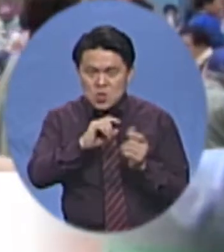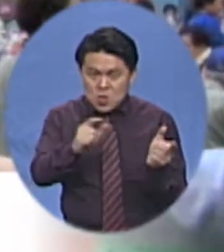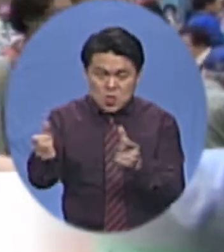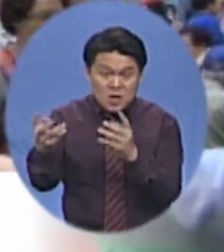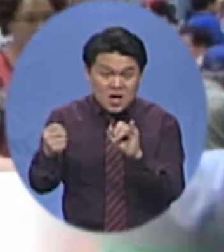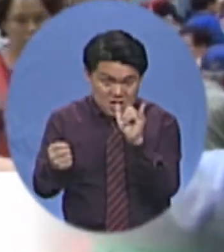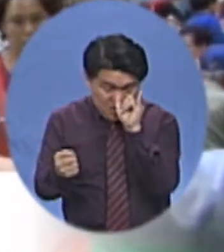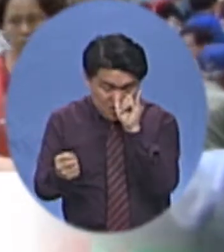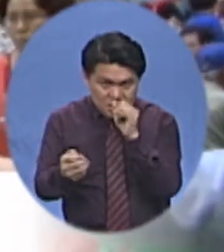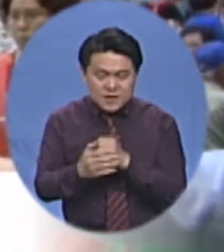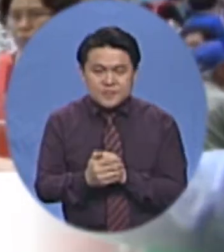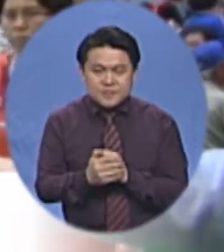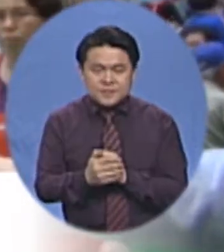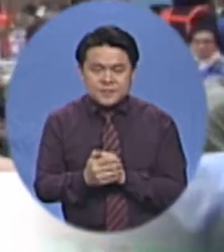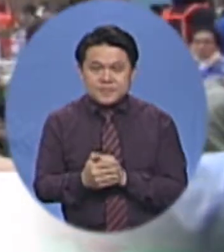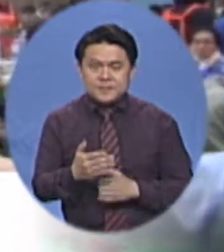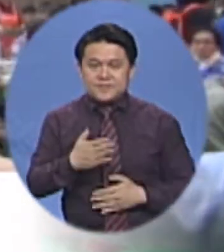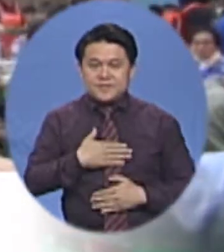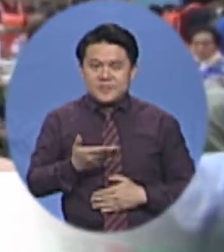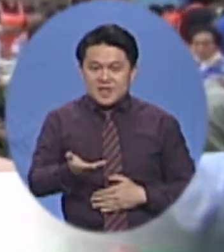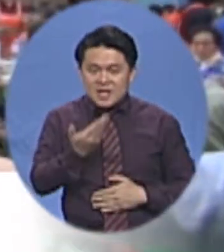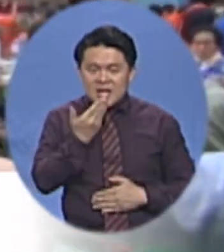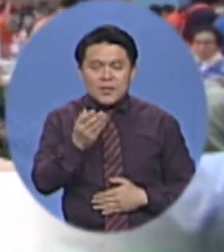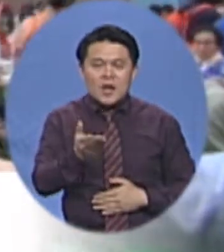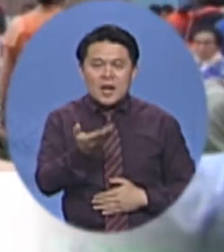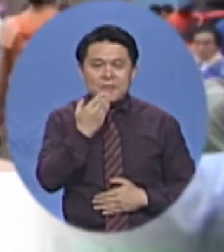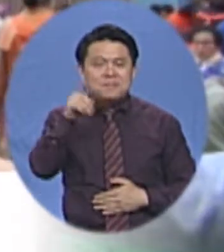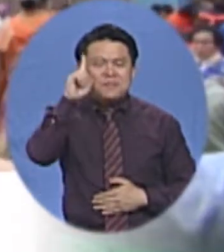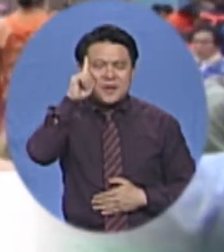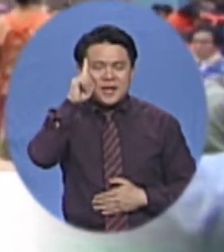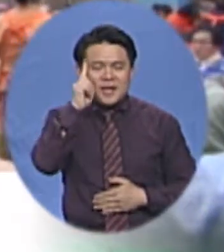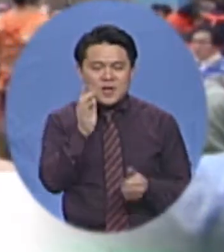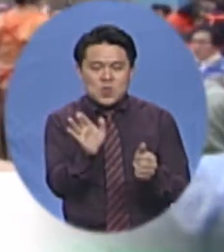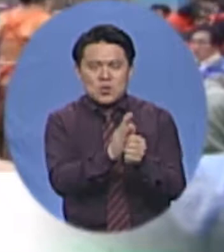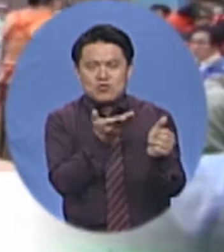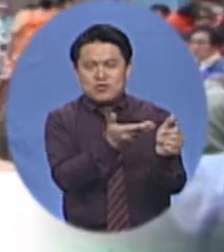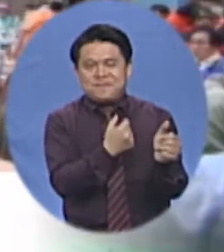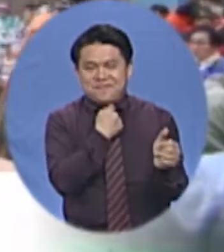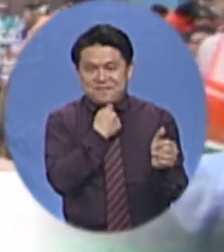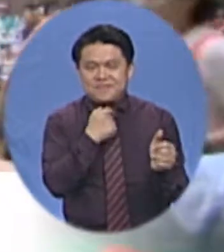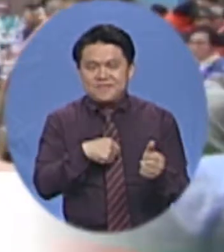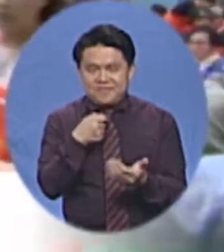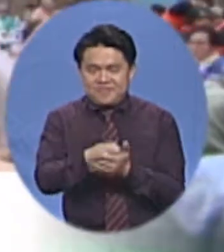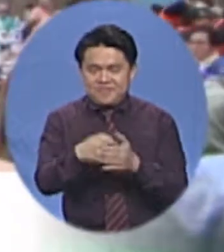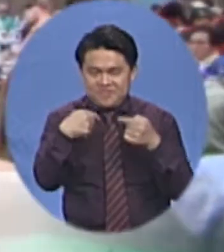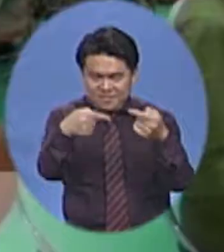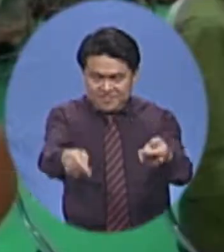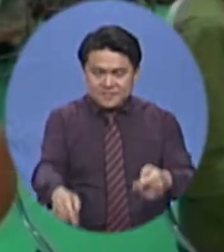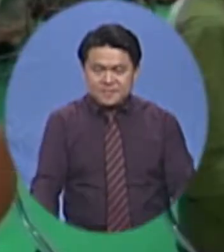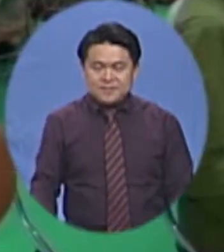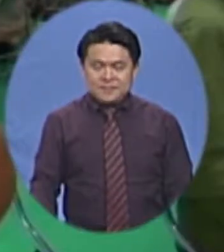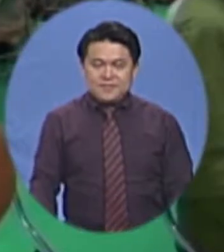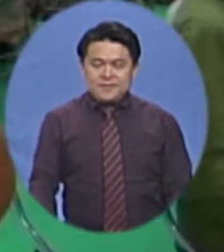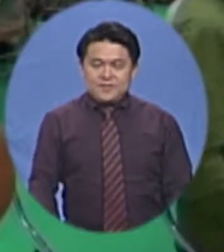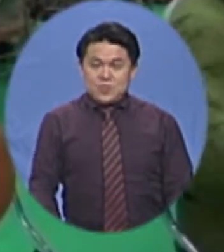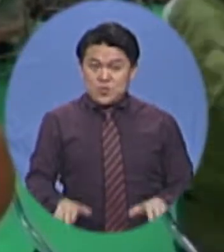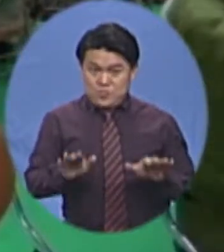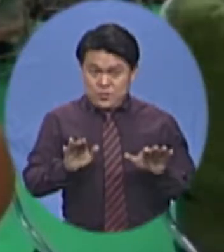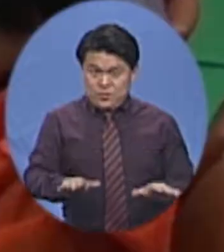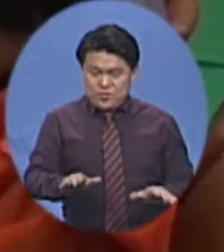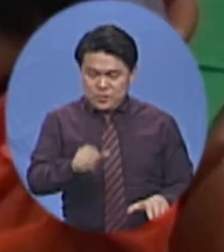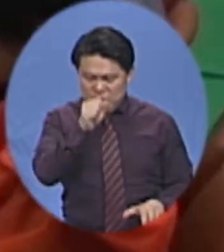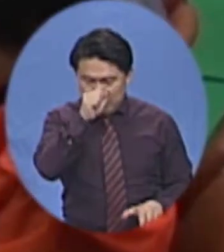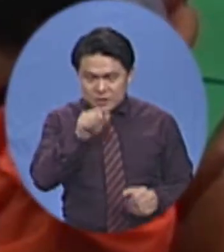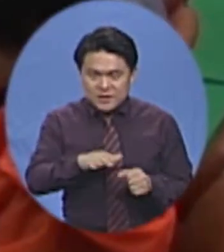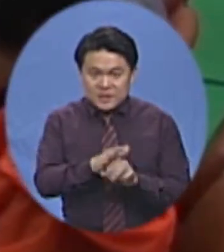이렇게 하시는 분들도 많은데 저는 식사는 식사답게 이렇게 모시고 싶다 해서 이렇게 하고 있어요. 올해도 참